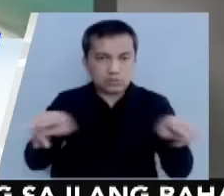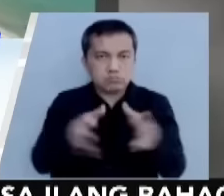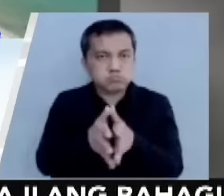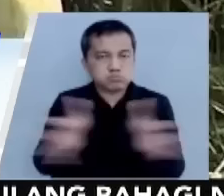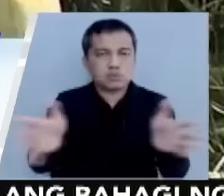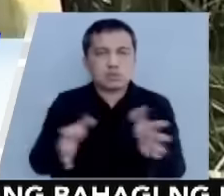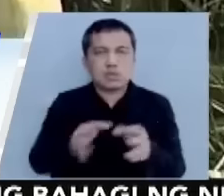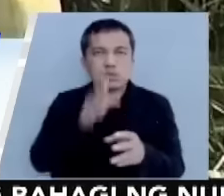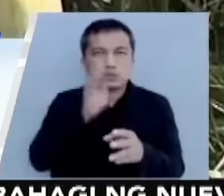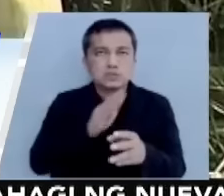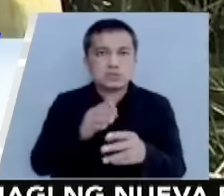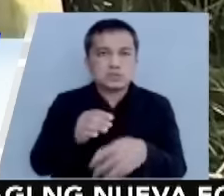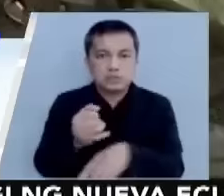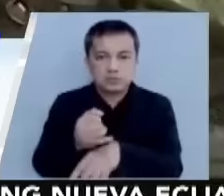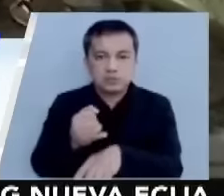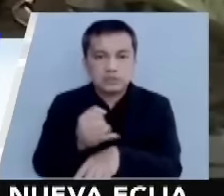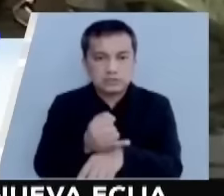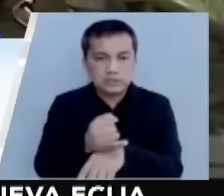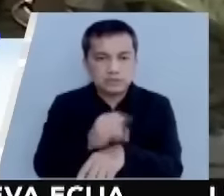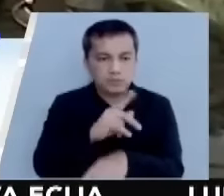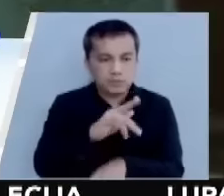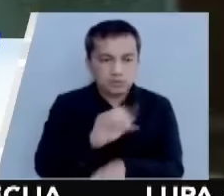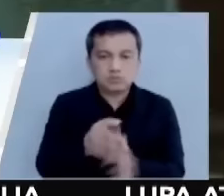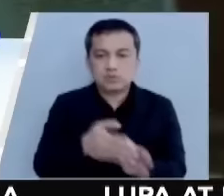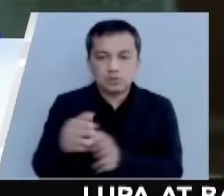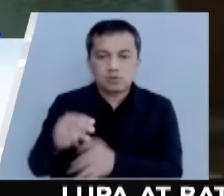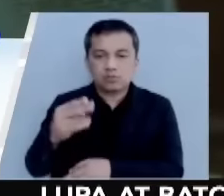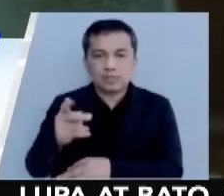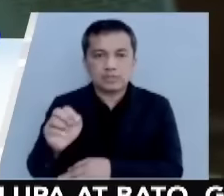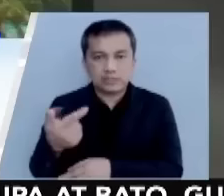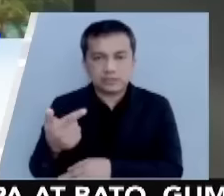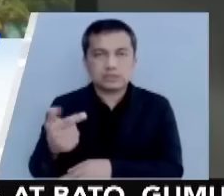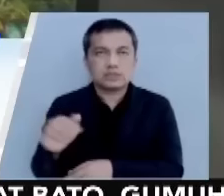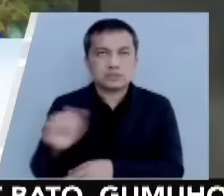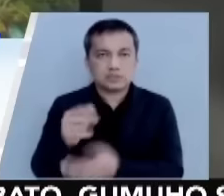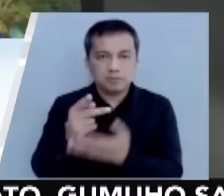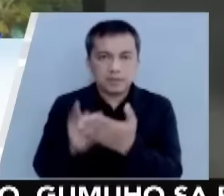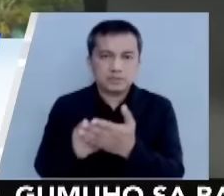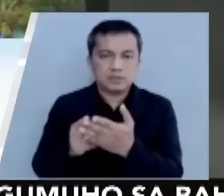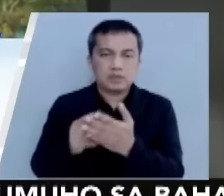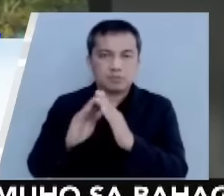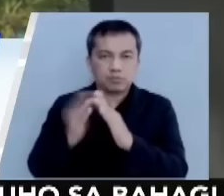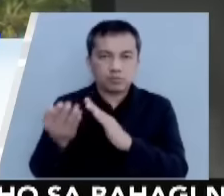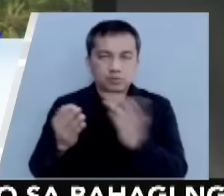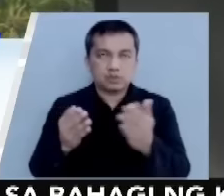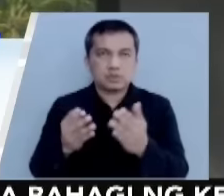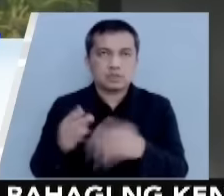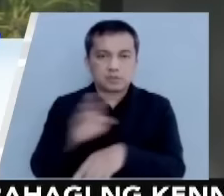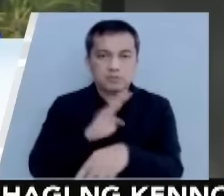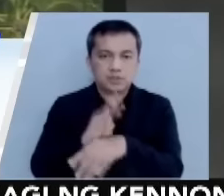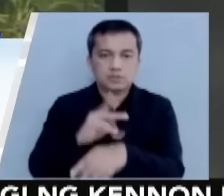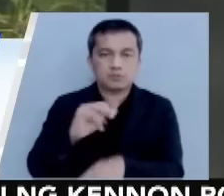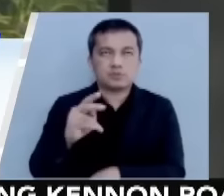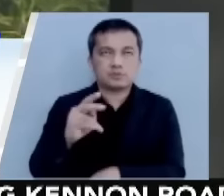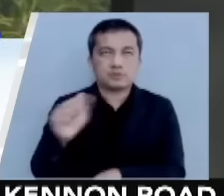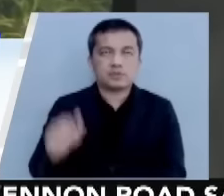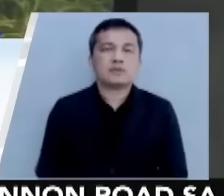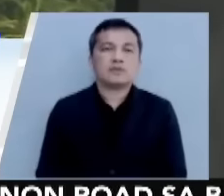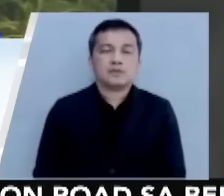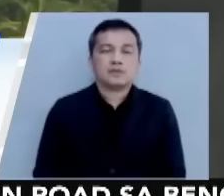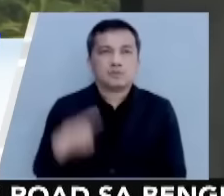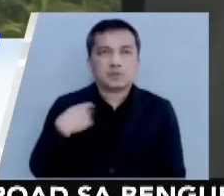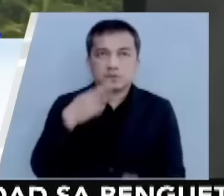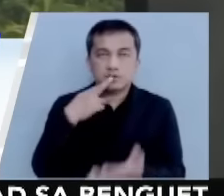Humalig. May mga partially damaged din na bahay sa bayan ng Buena Vista. Meron lang na i-report na minor